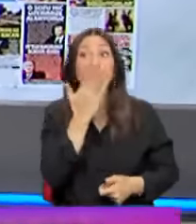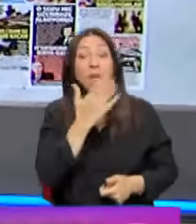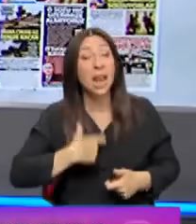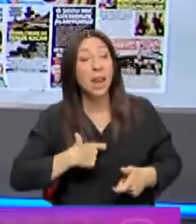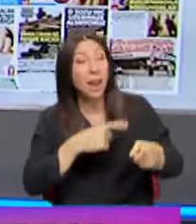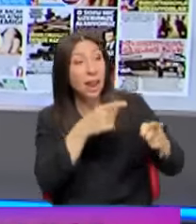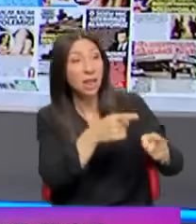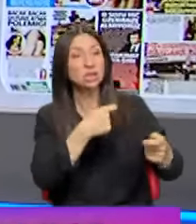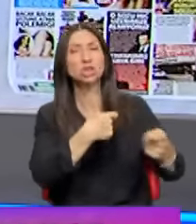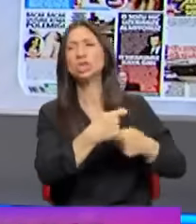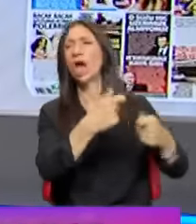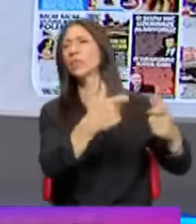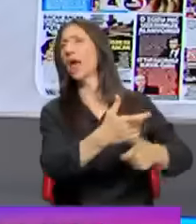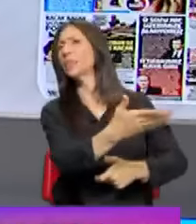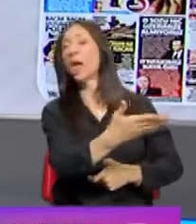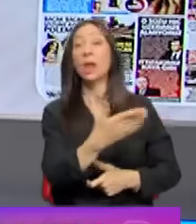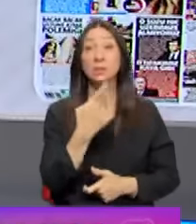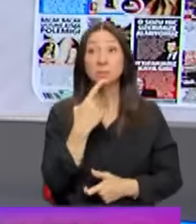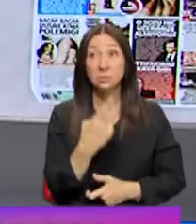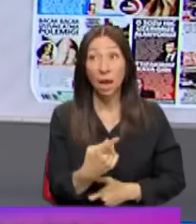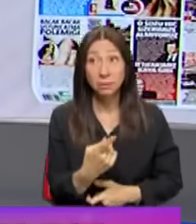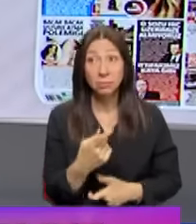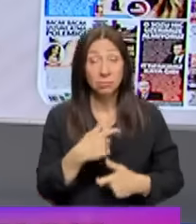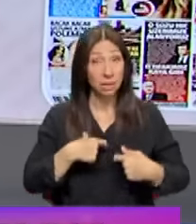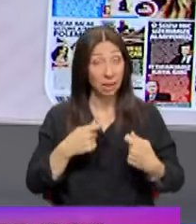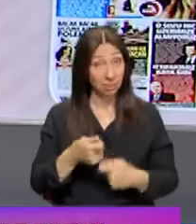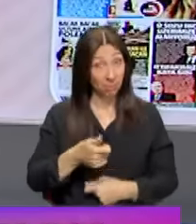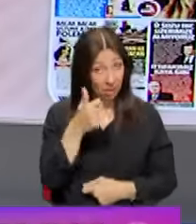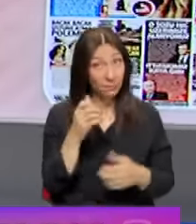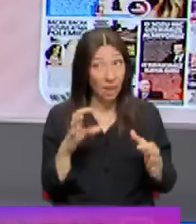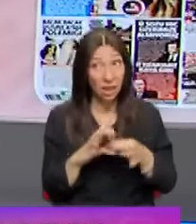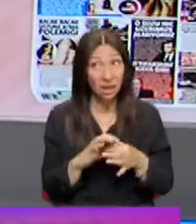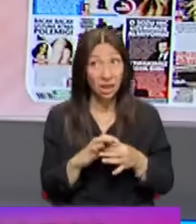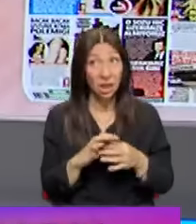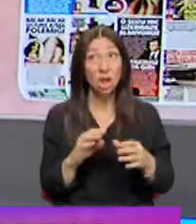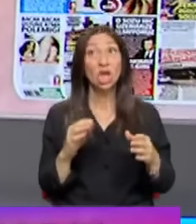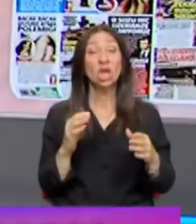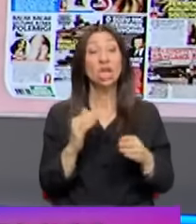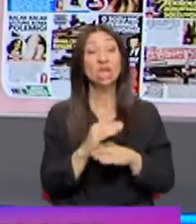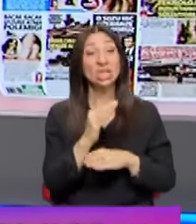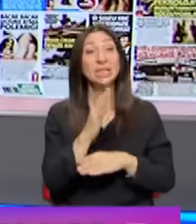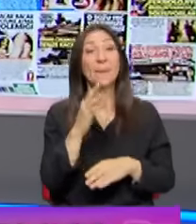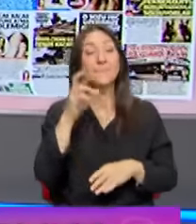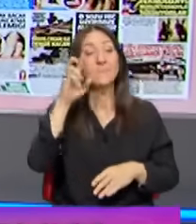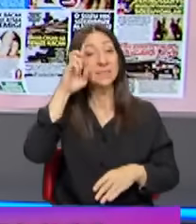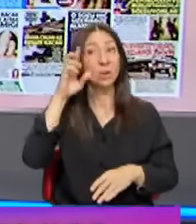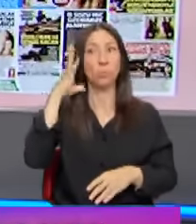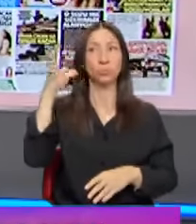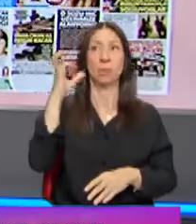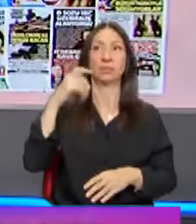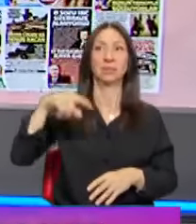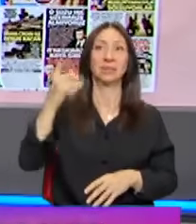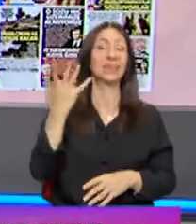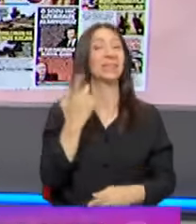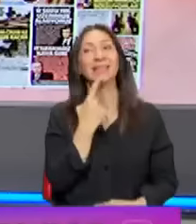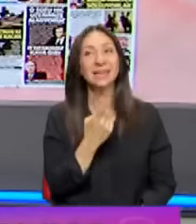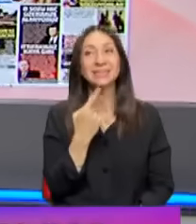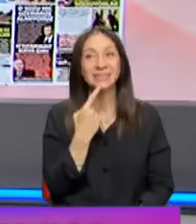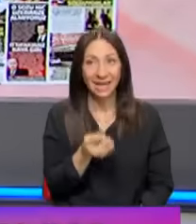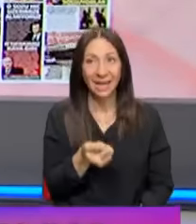bahsederken onların ticarethane olmasını önceleyen Milli Eğitim Bakanı ile ilgili yaşasaydı psikanalizin babaları ne derdi